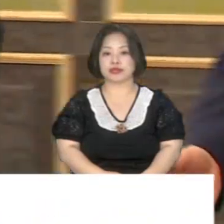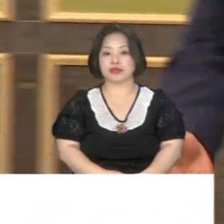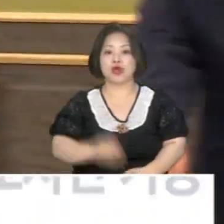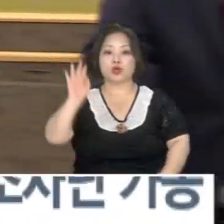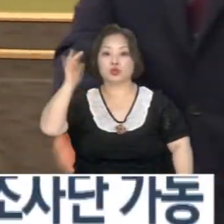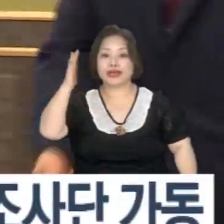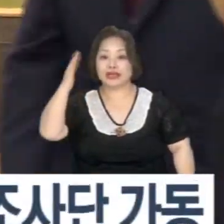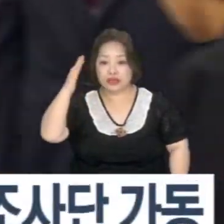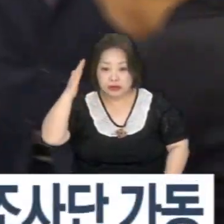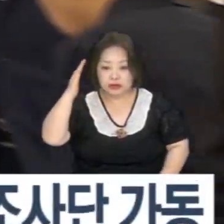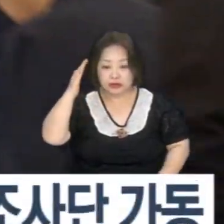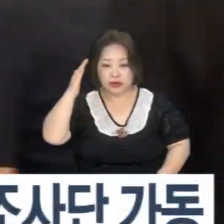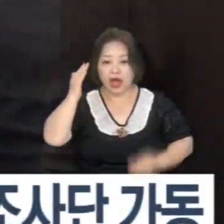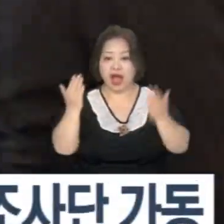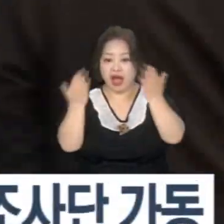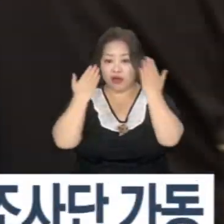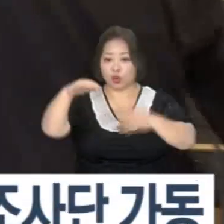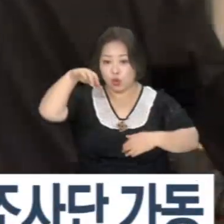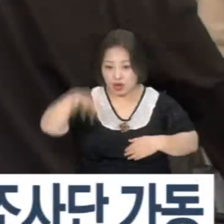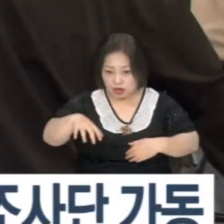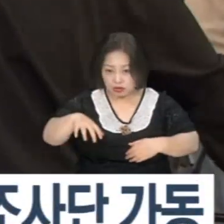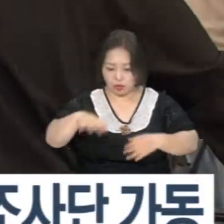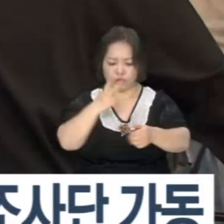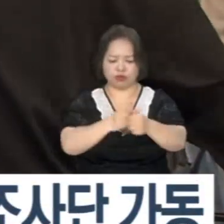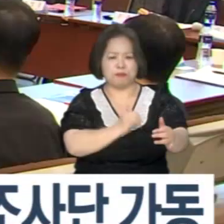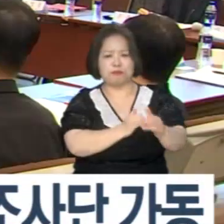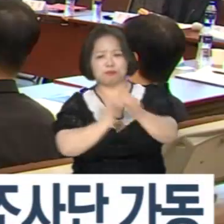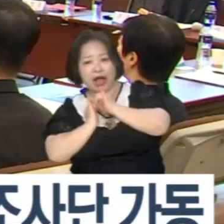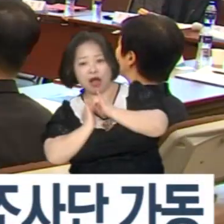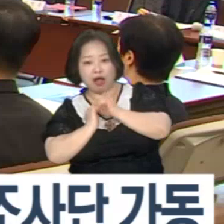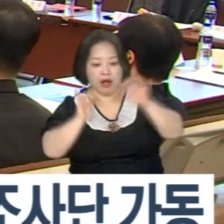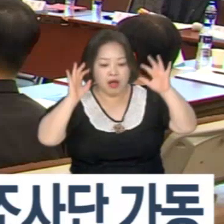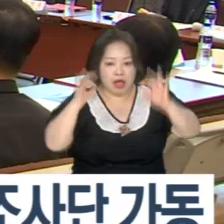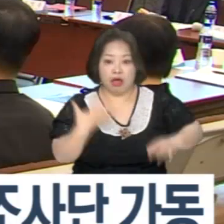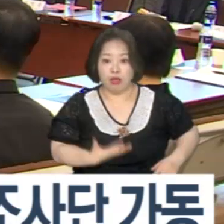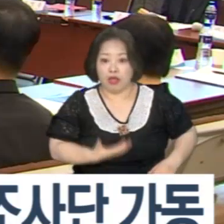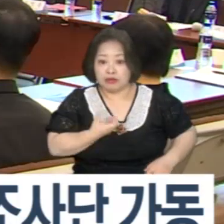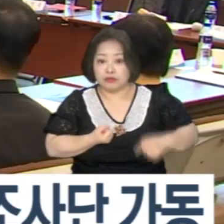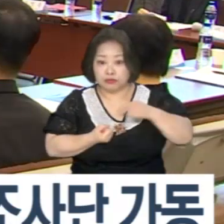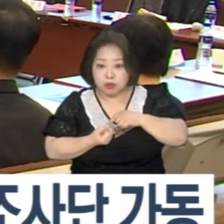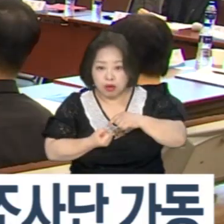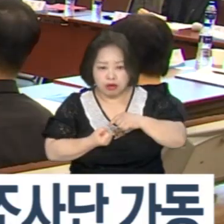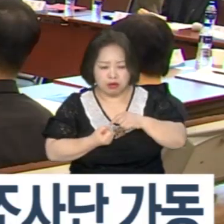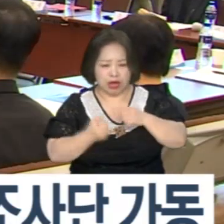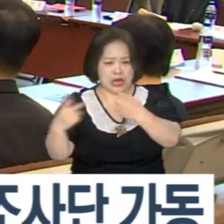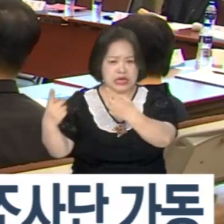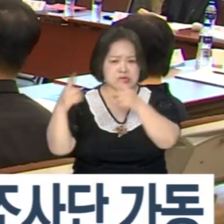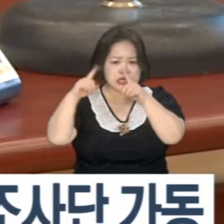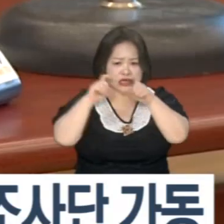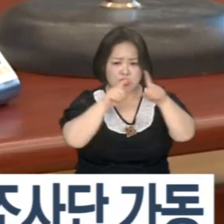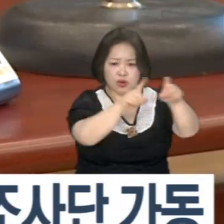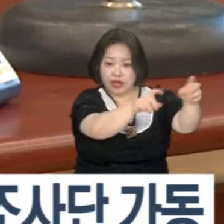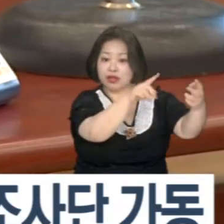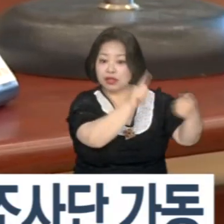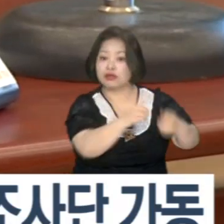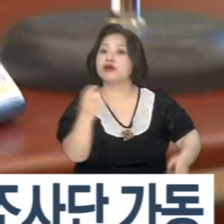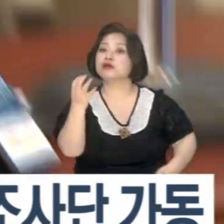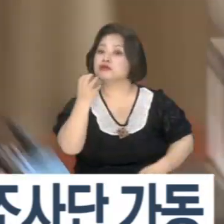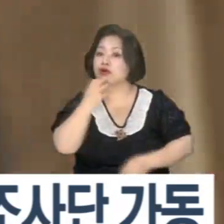최근 교사가 사망한 서울 서이초에서 교권 침해 행위가 있었다는 의혹이 끊이지 않자 교육부가